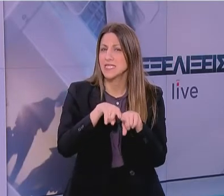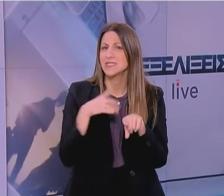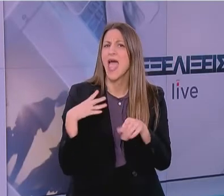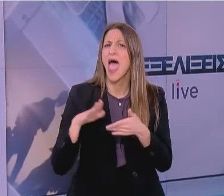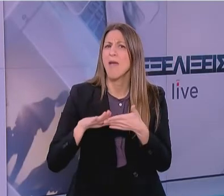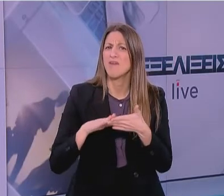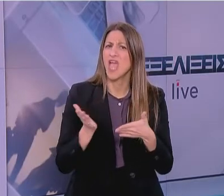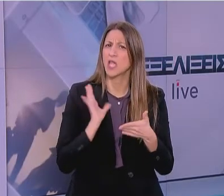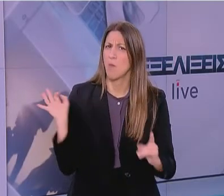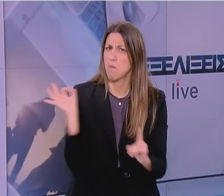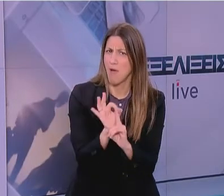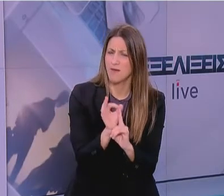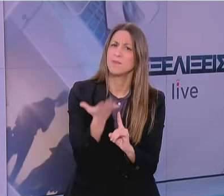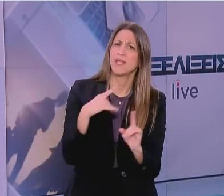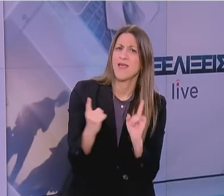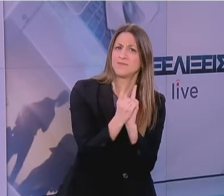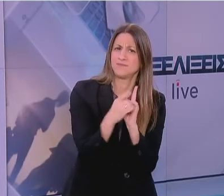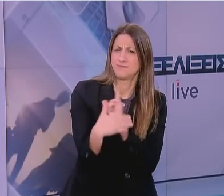κρούσμα. Έχουν διενεργηθεί